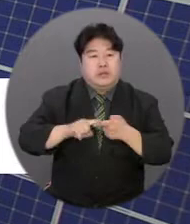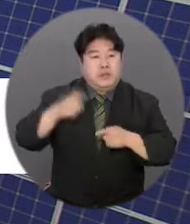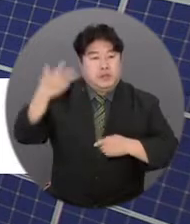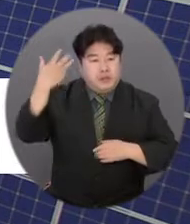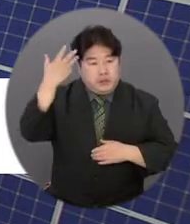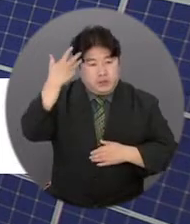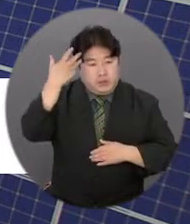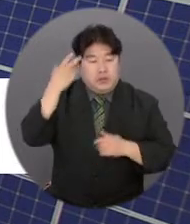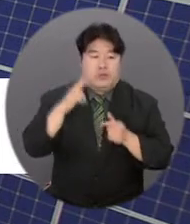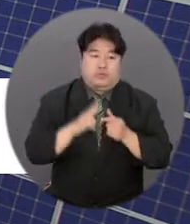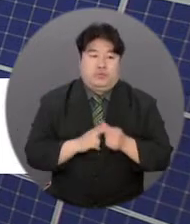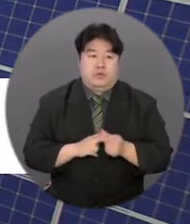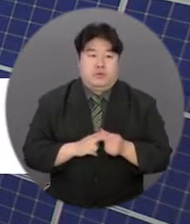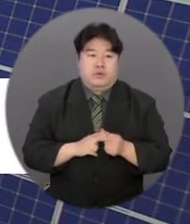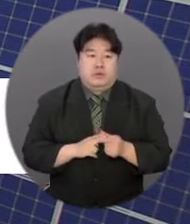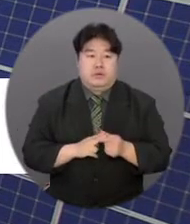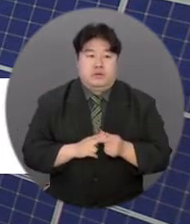철학하고